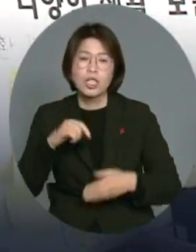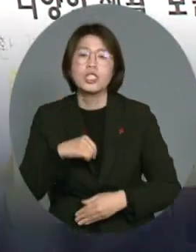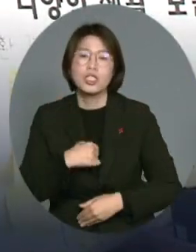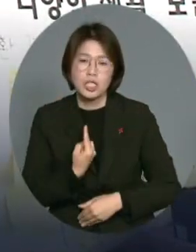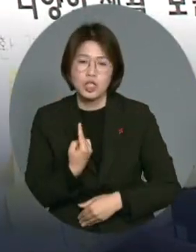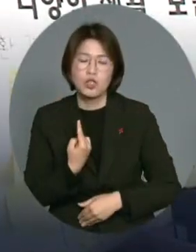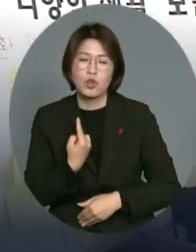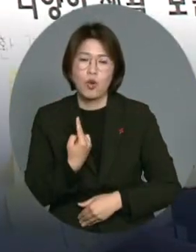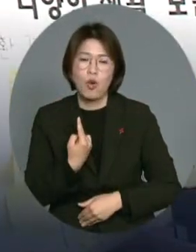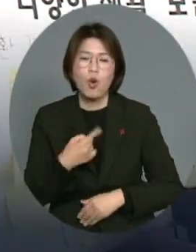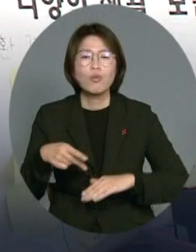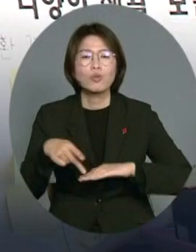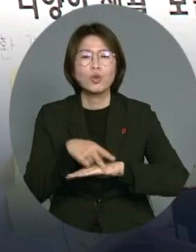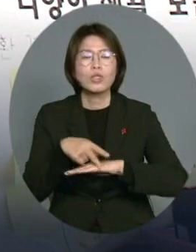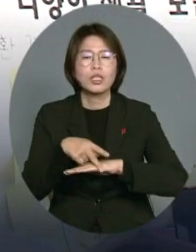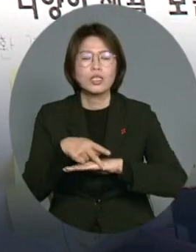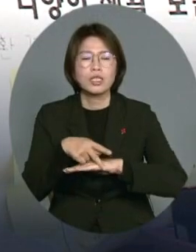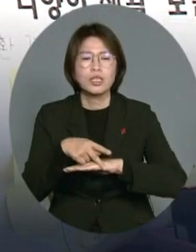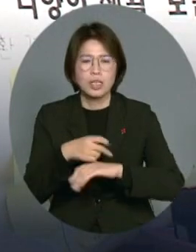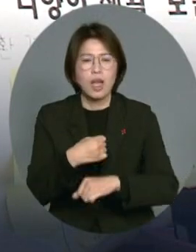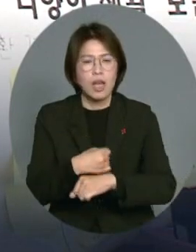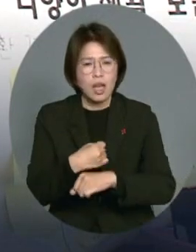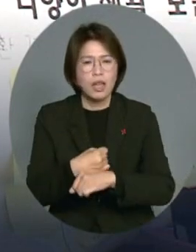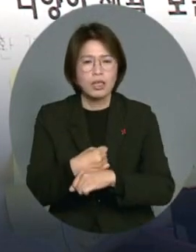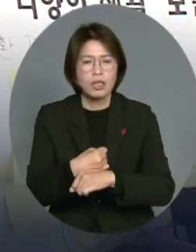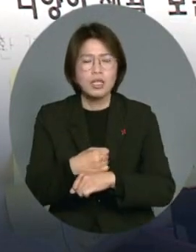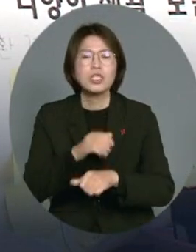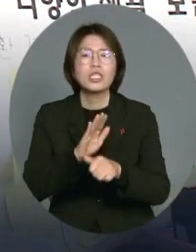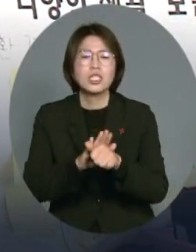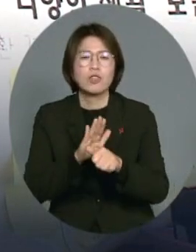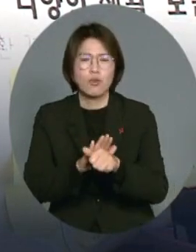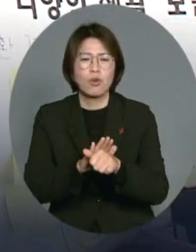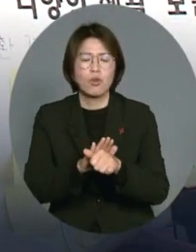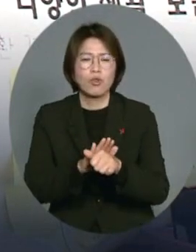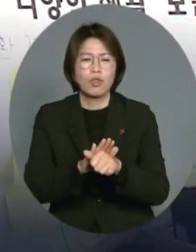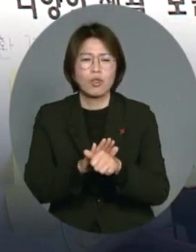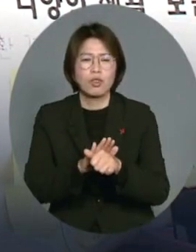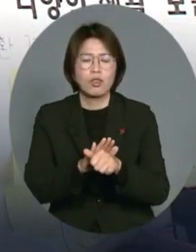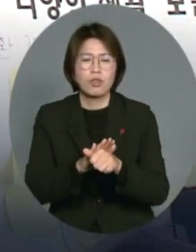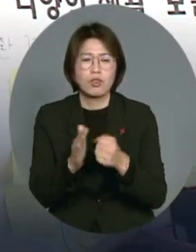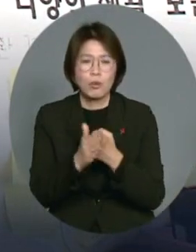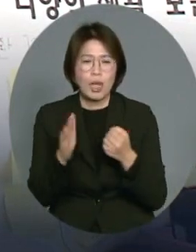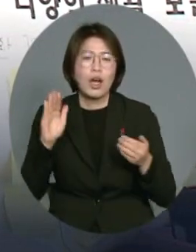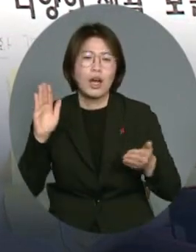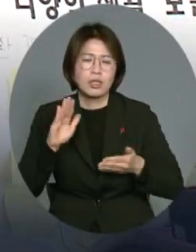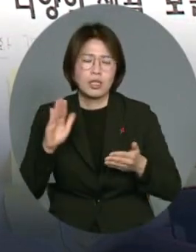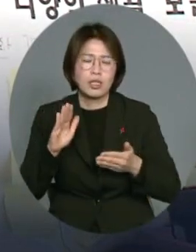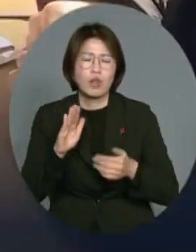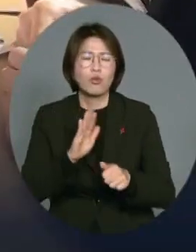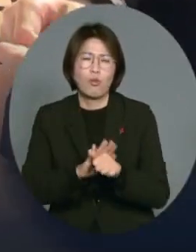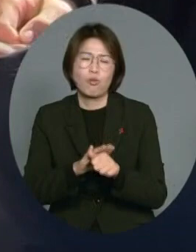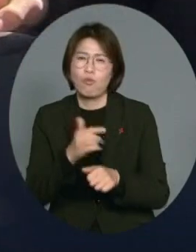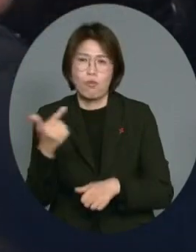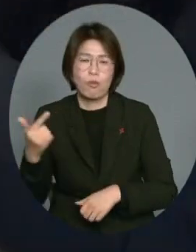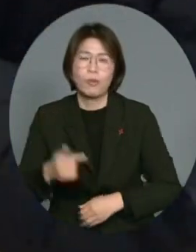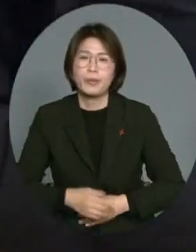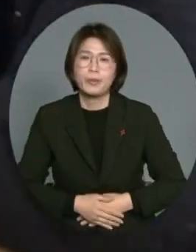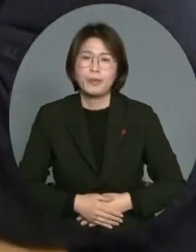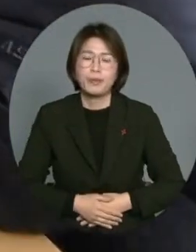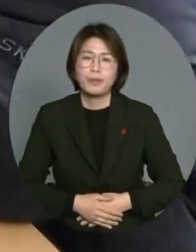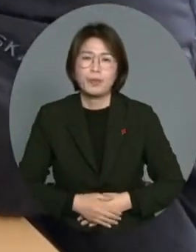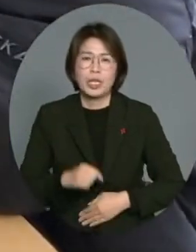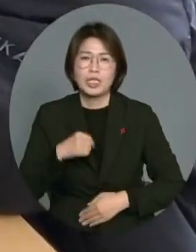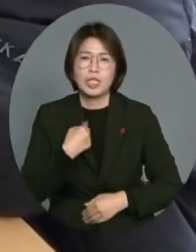그런 프로젝트를 함에 있어 가지고 적극적으로 지원해 주는 그런 부분이 있어 가지고 학생들한테 많은 도움이 되는 것 같아요.